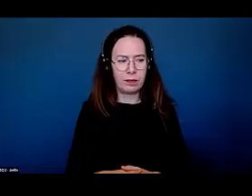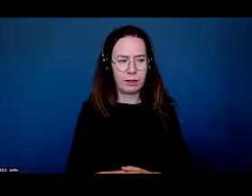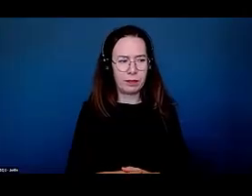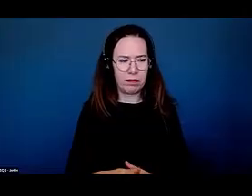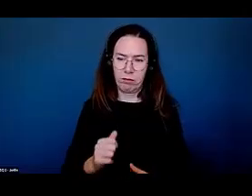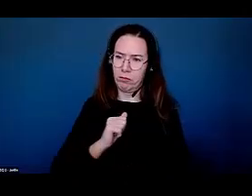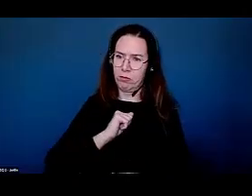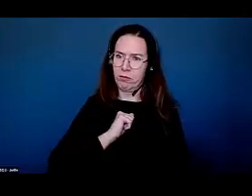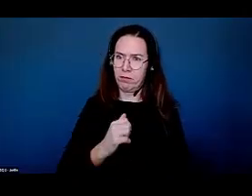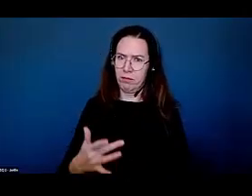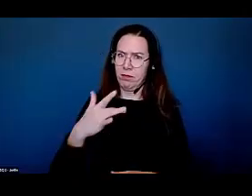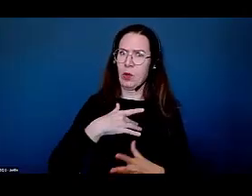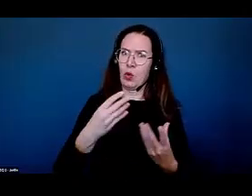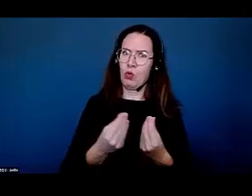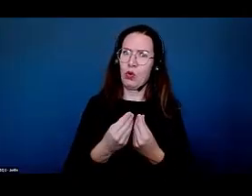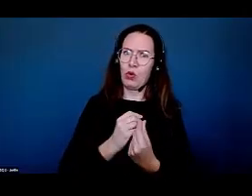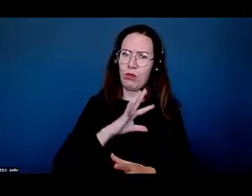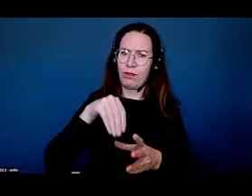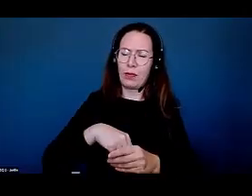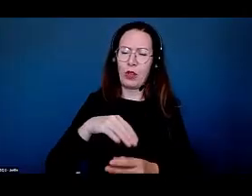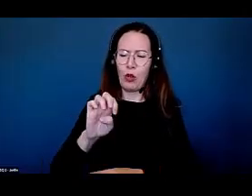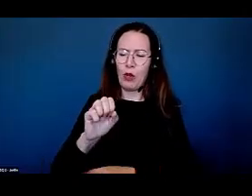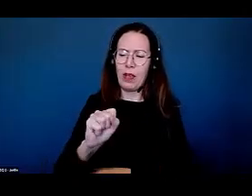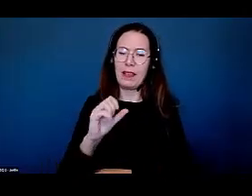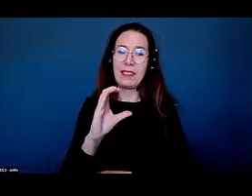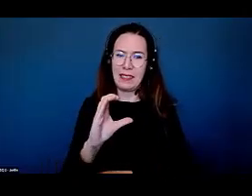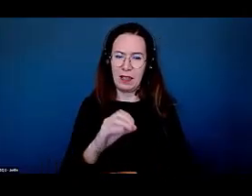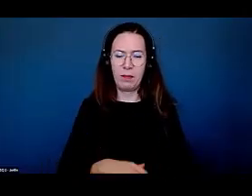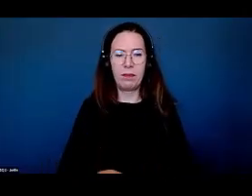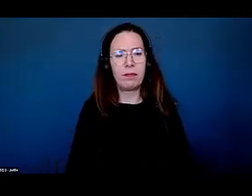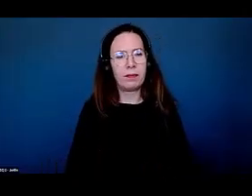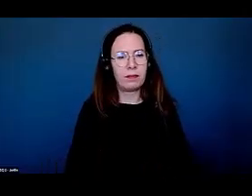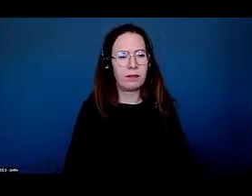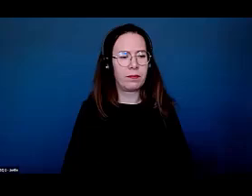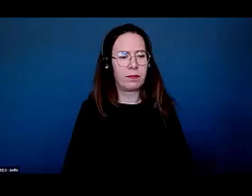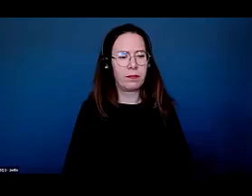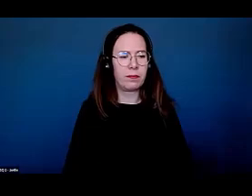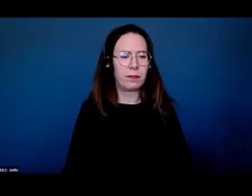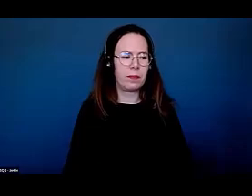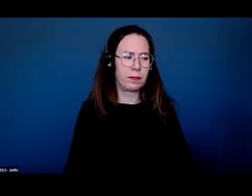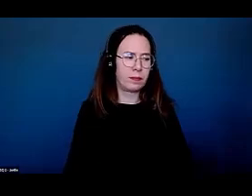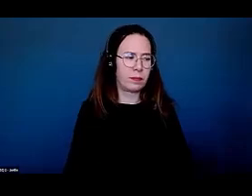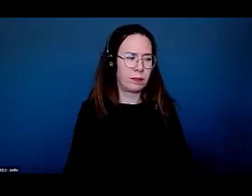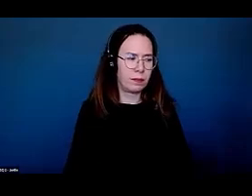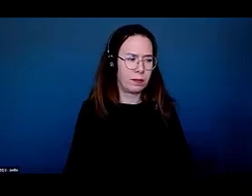vraiment honorée de faire partie de ESC,